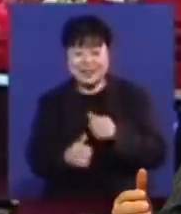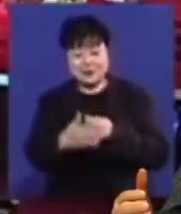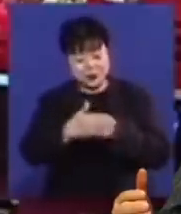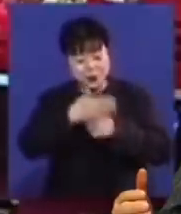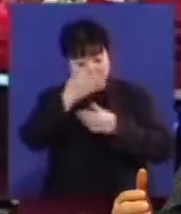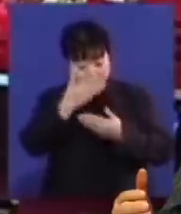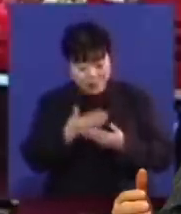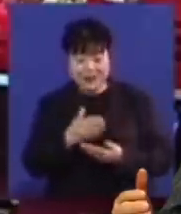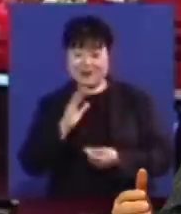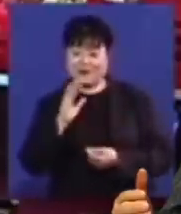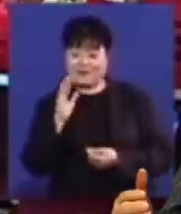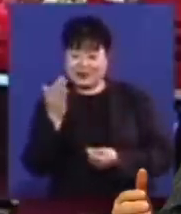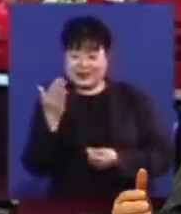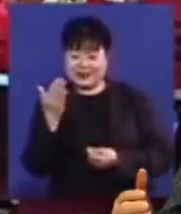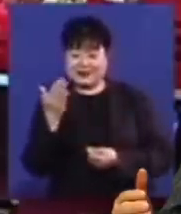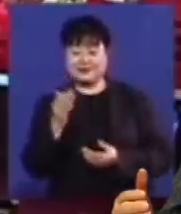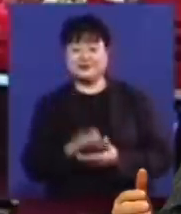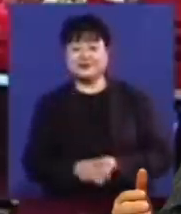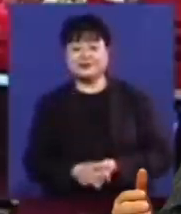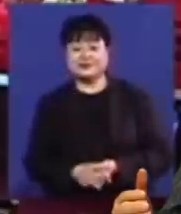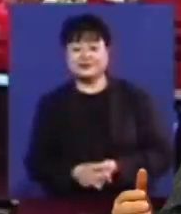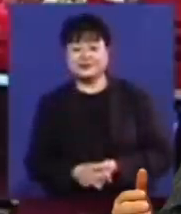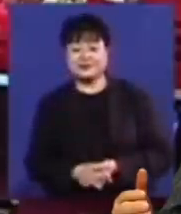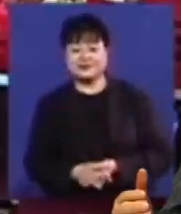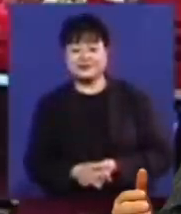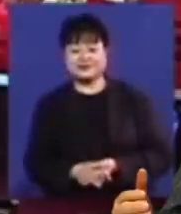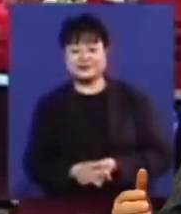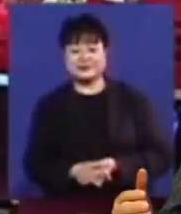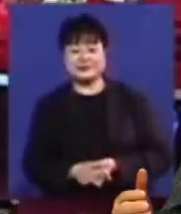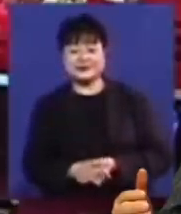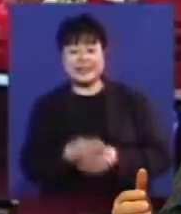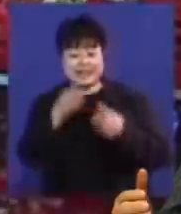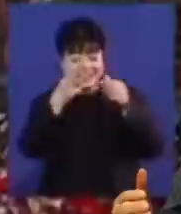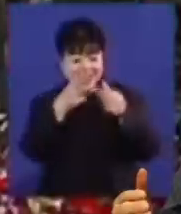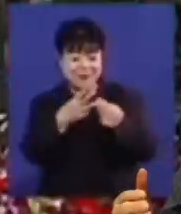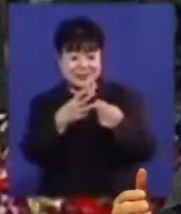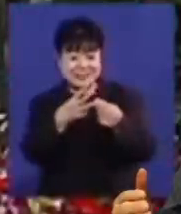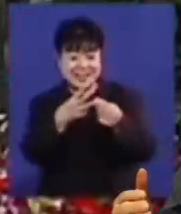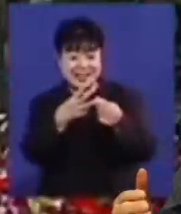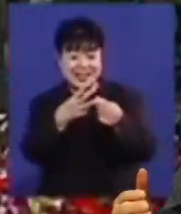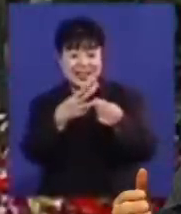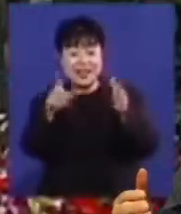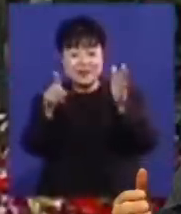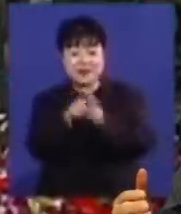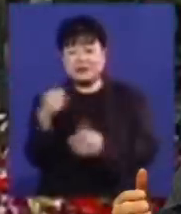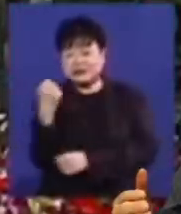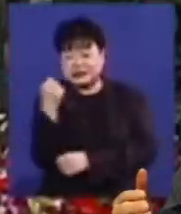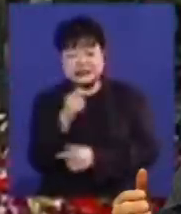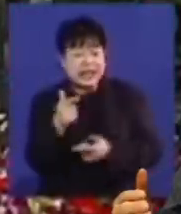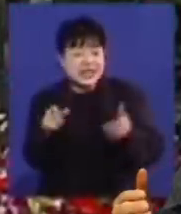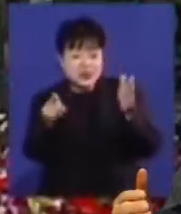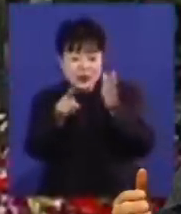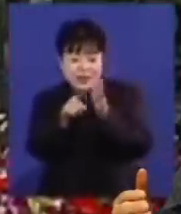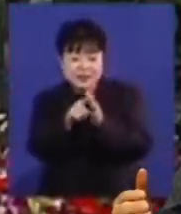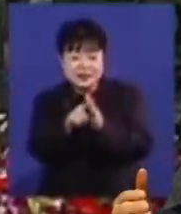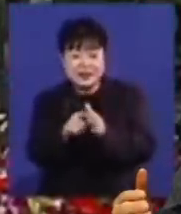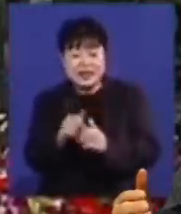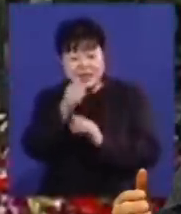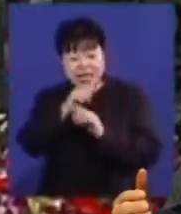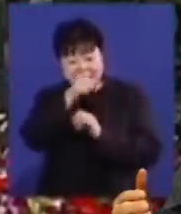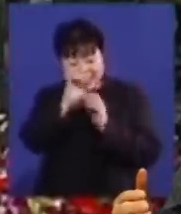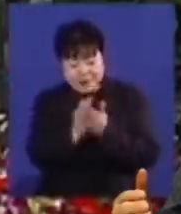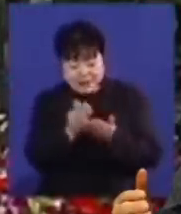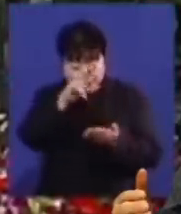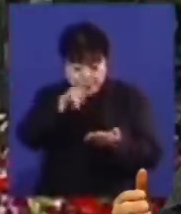도움을 간구하게 되는 것입니다. 셋째로 우리 믿음이 흔들리지 않기 위해서는 성경 말씀을